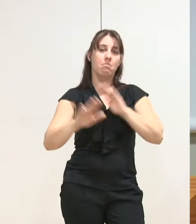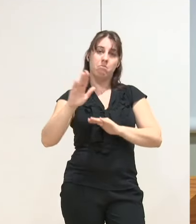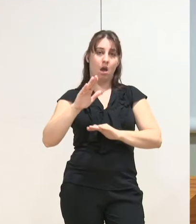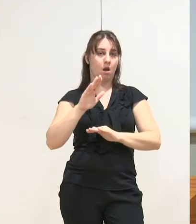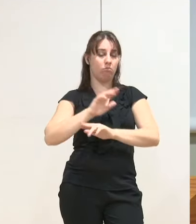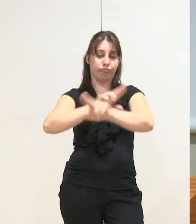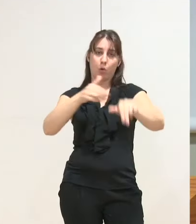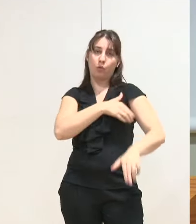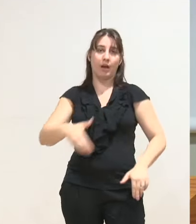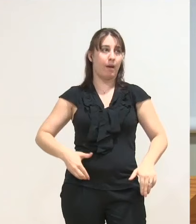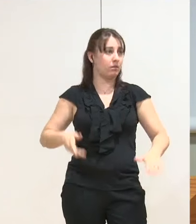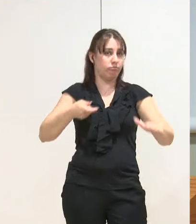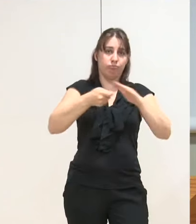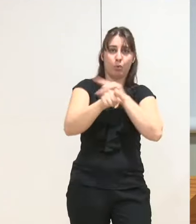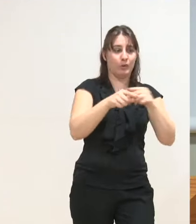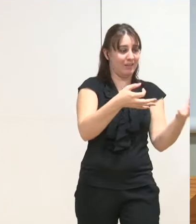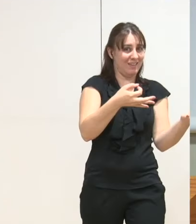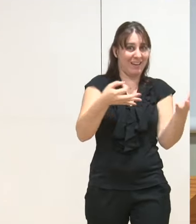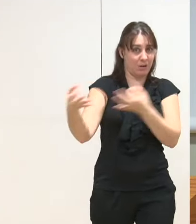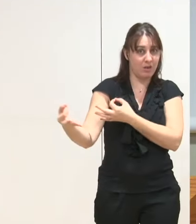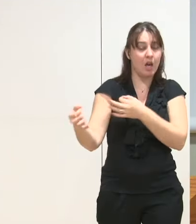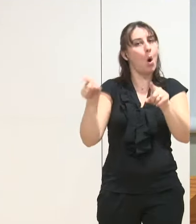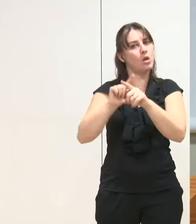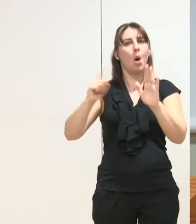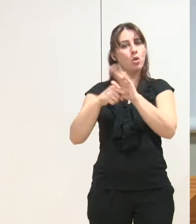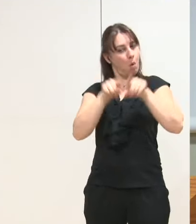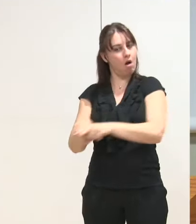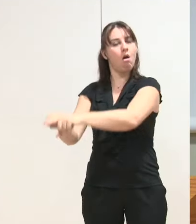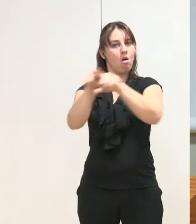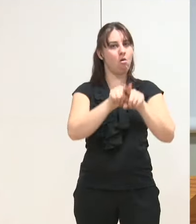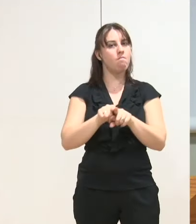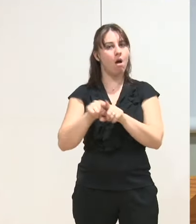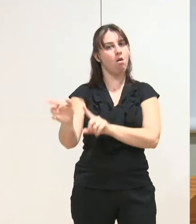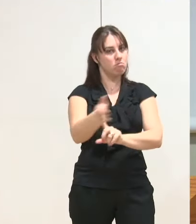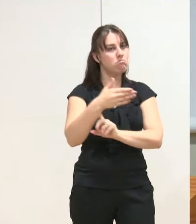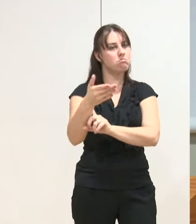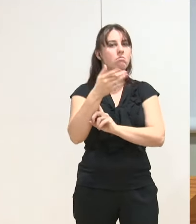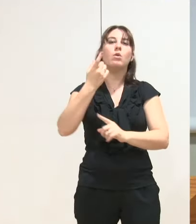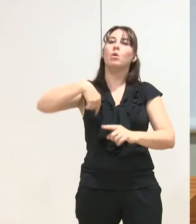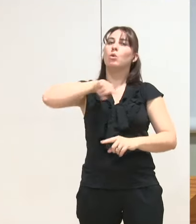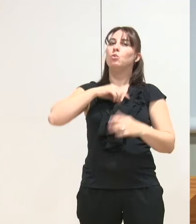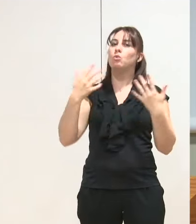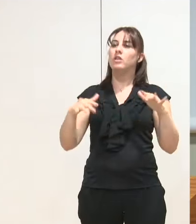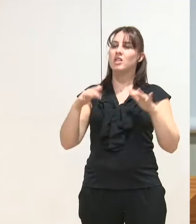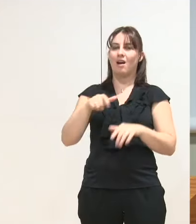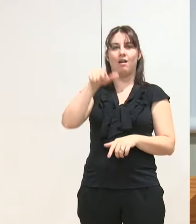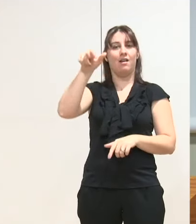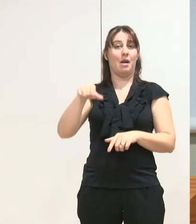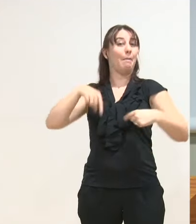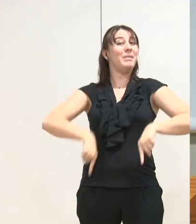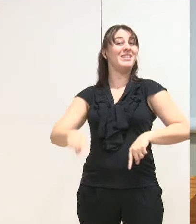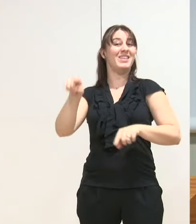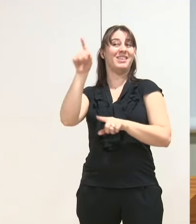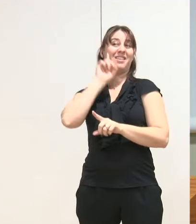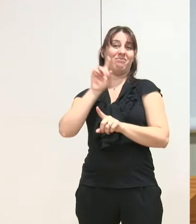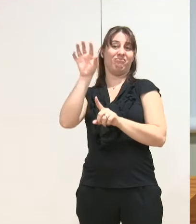ville amène des fonds régulier en plus du droit commun et c'est d'ailleurs une des choses que nous avons évoqué avec la ministre vendredi